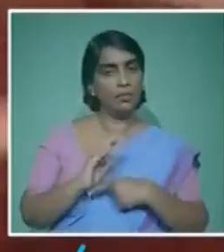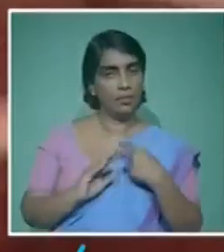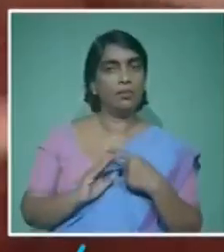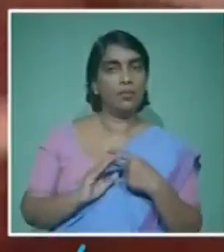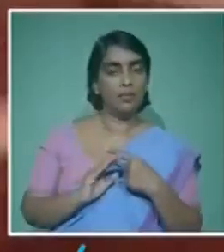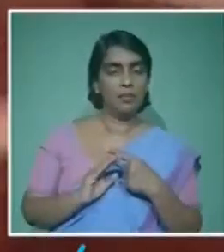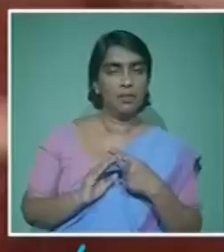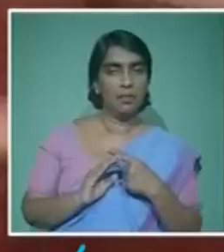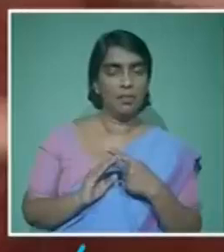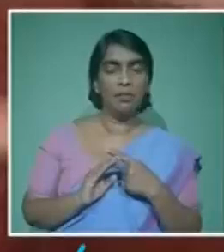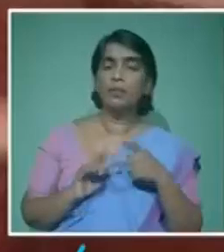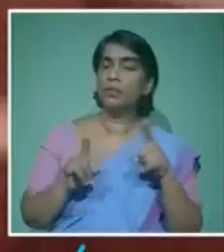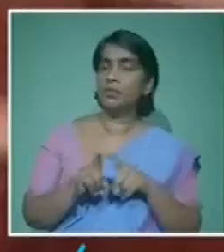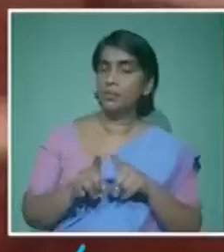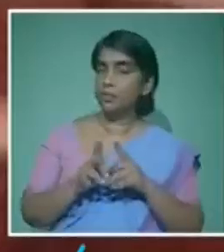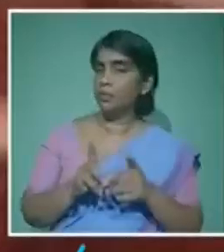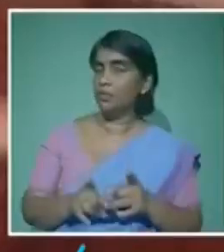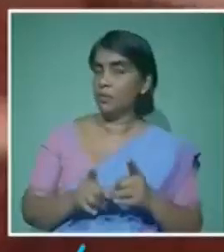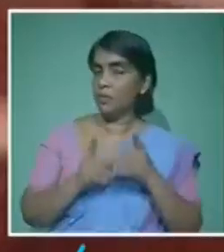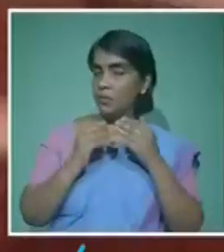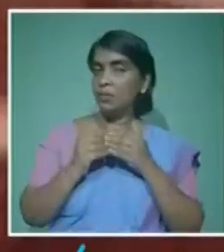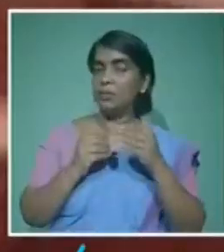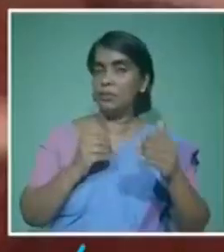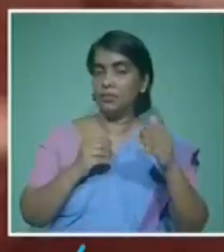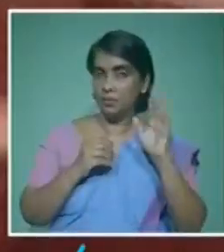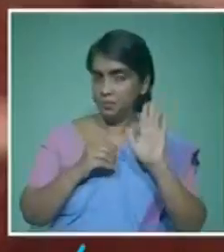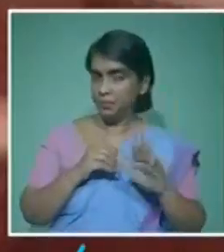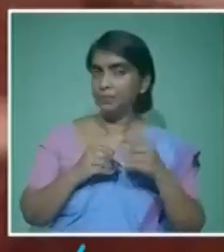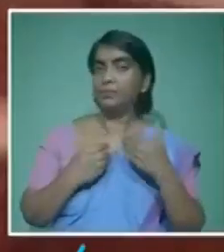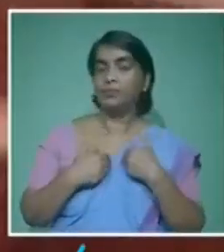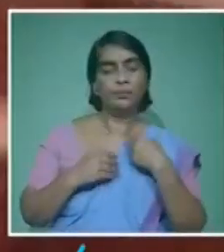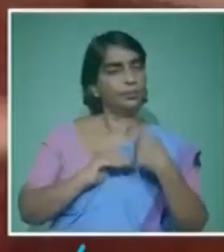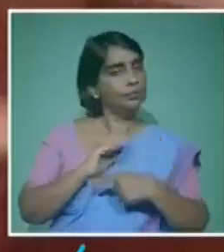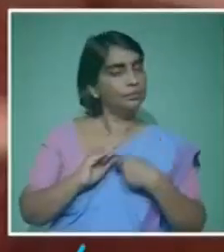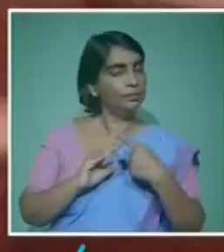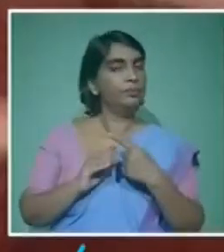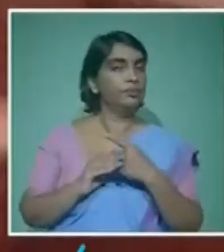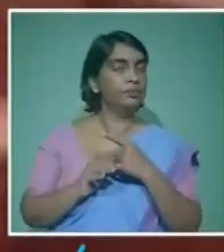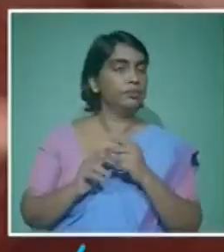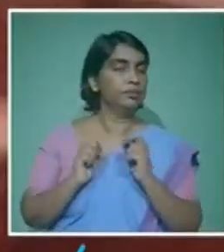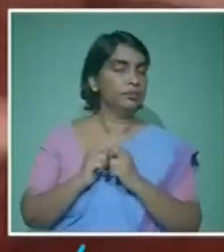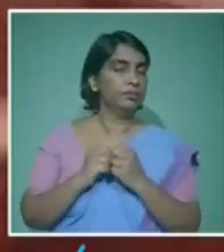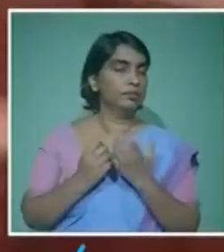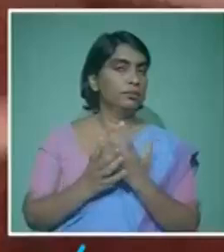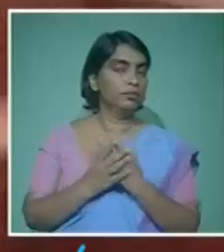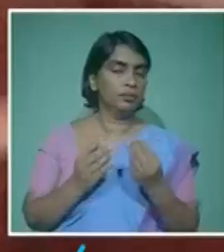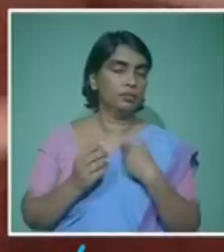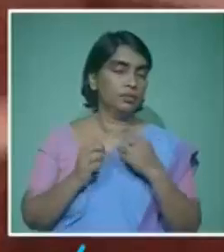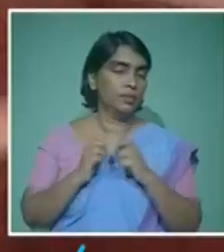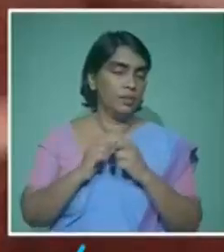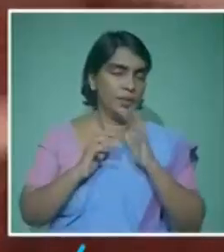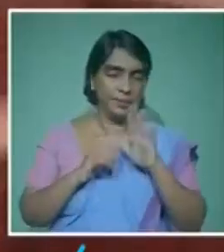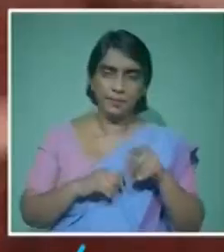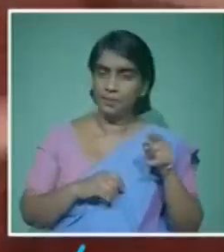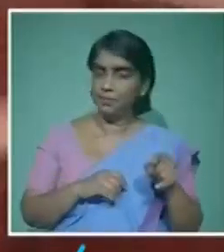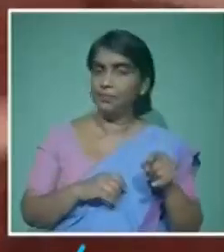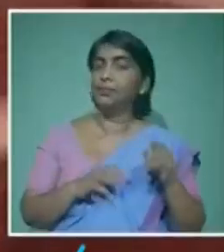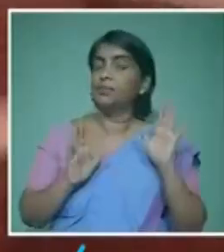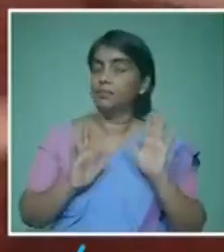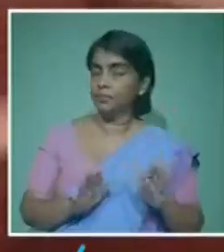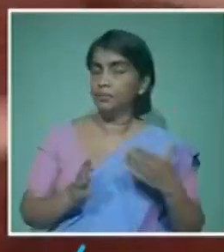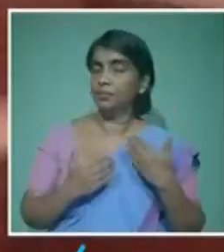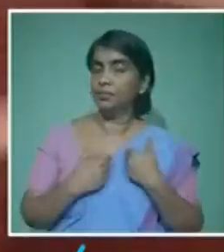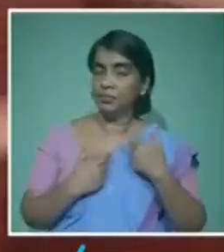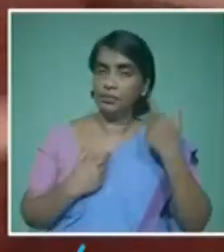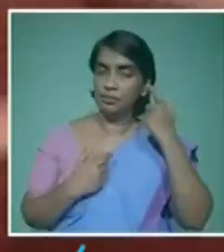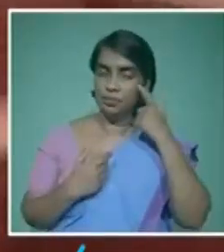ஒரு துரதிருஷ்டமான நிலையாகும். நன்னீர் வேளாண்மையை பொறுத்தவரையில் இத்துறையின் செயல்பாடுகள் நாட்டின் 25 மாவட்டங்களிலும்